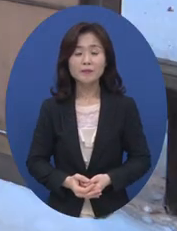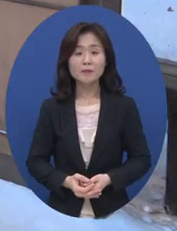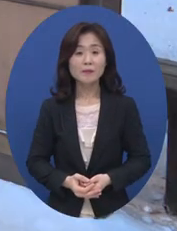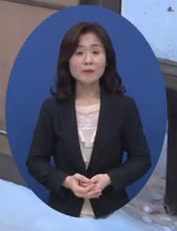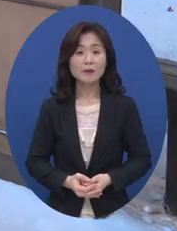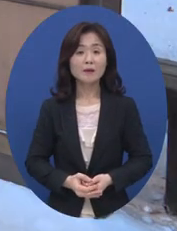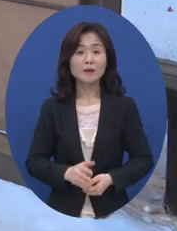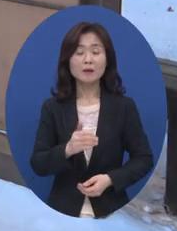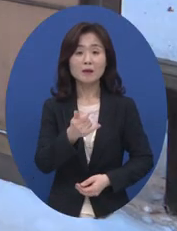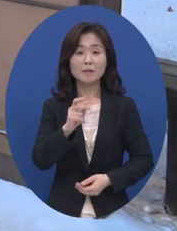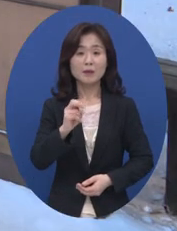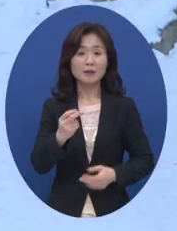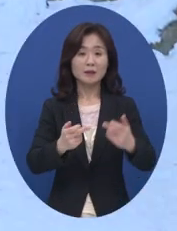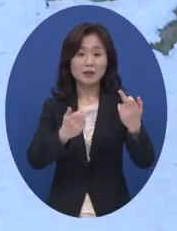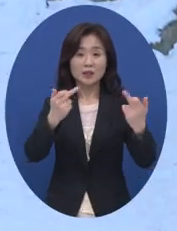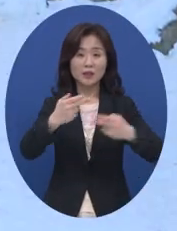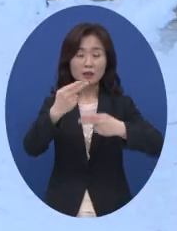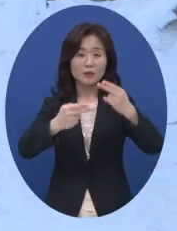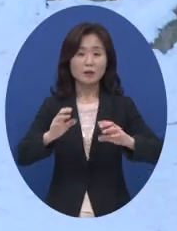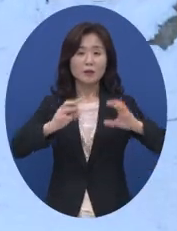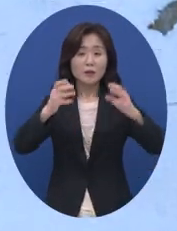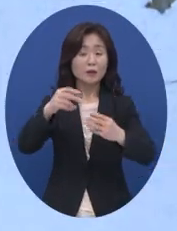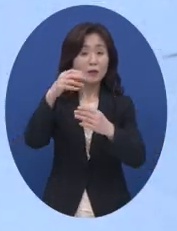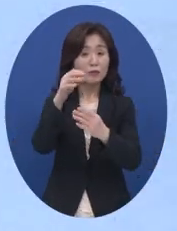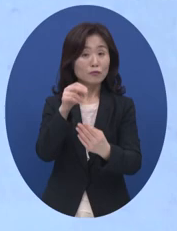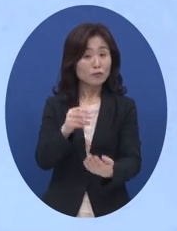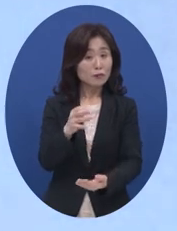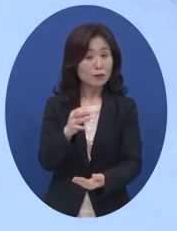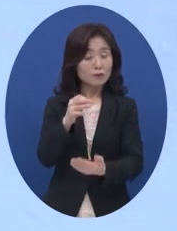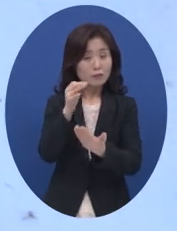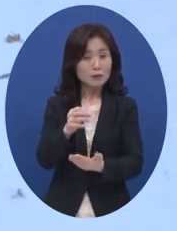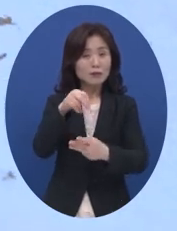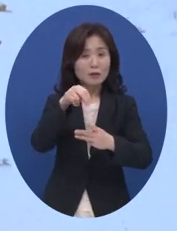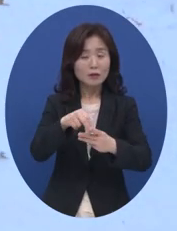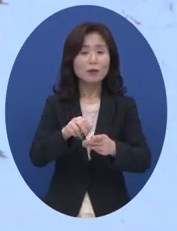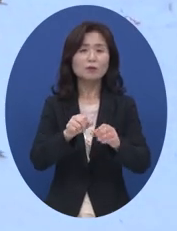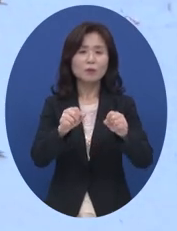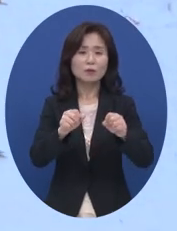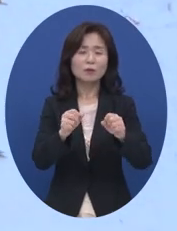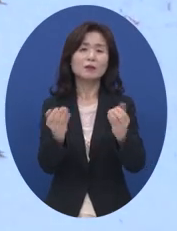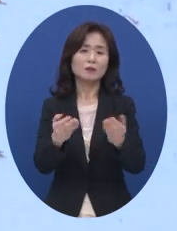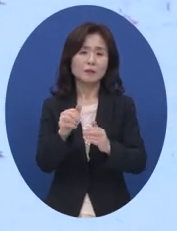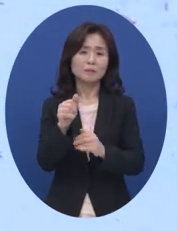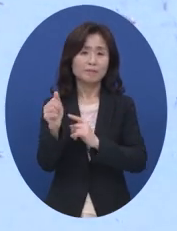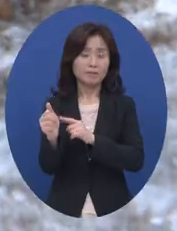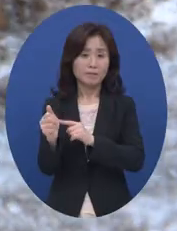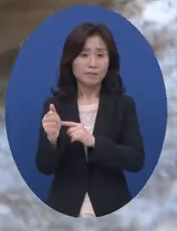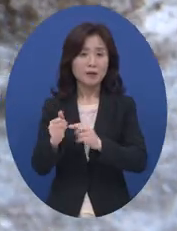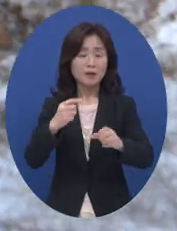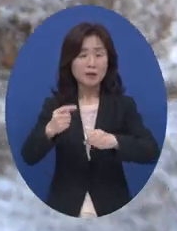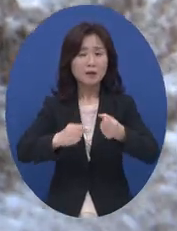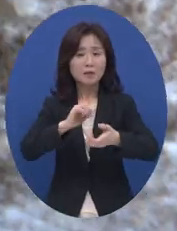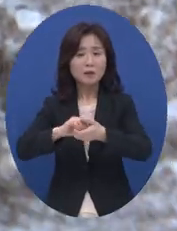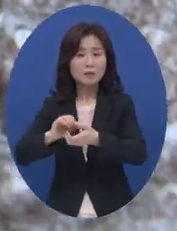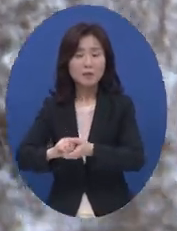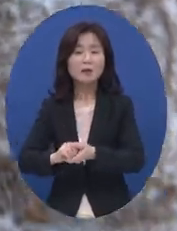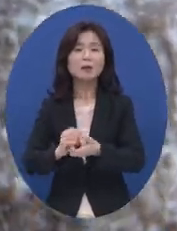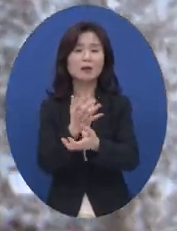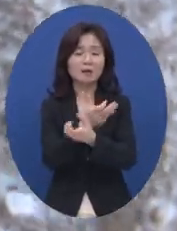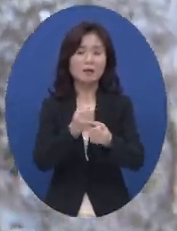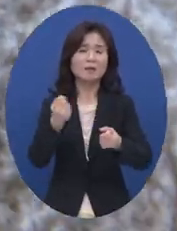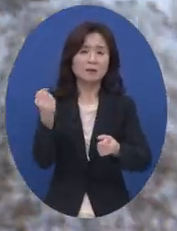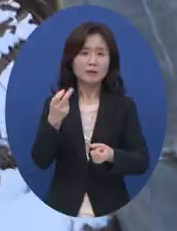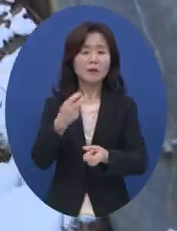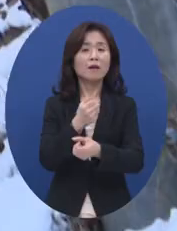남한산성 세계유산 센터에서 청소 원호를 이라는 2명 5c 해마다 계약을 다시 하는 기간제 노동자 합니다